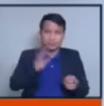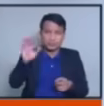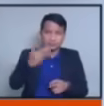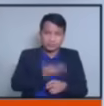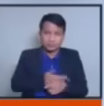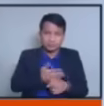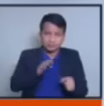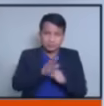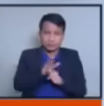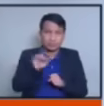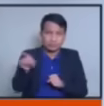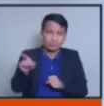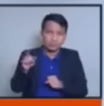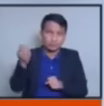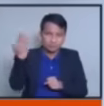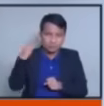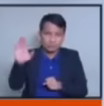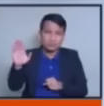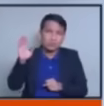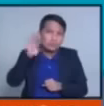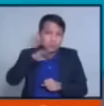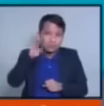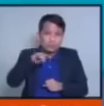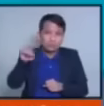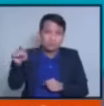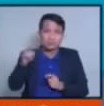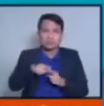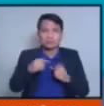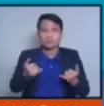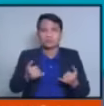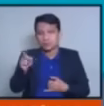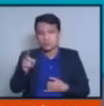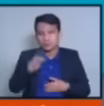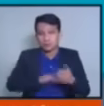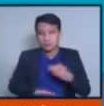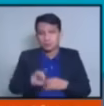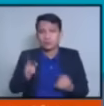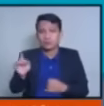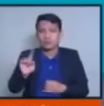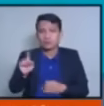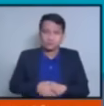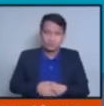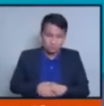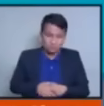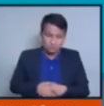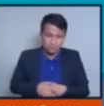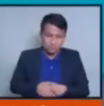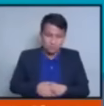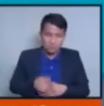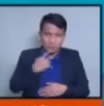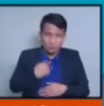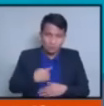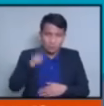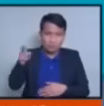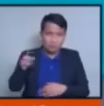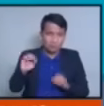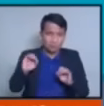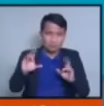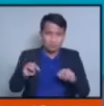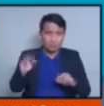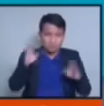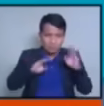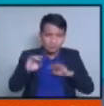ay ginagahasa noon ng inyong kapatid hanggang sa manganak itong inyong anak. Oo. At para sa inyo raw, no